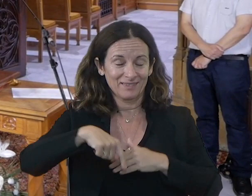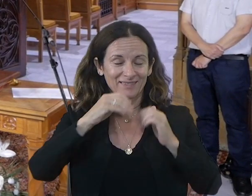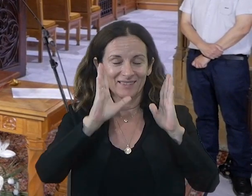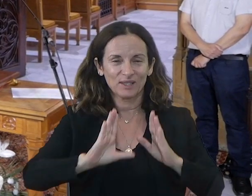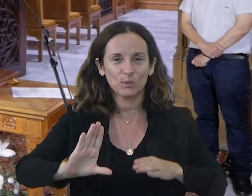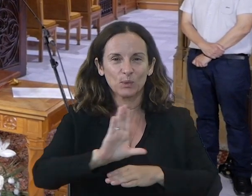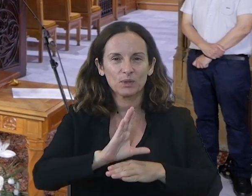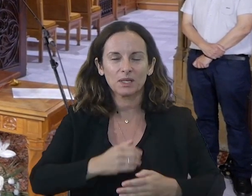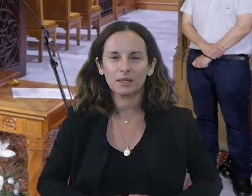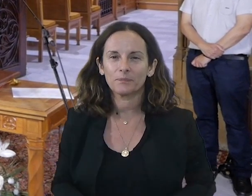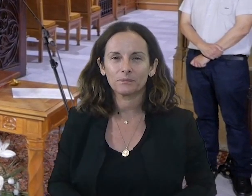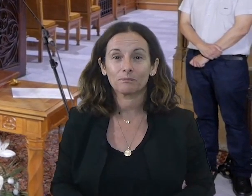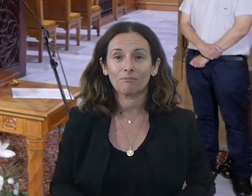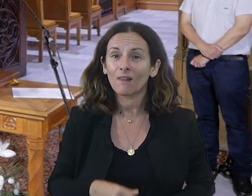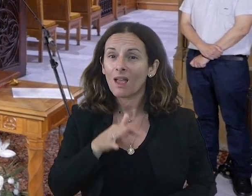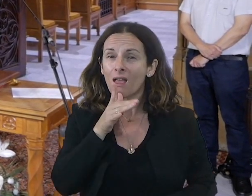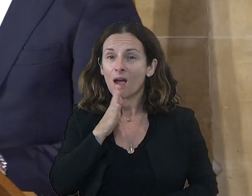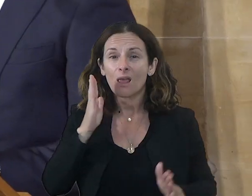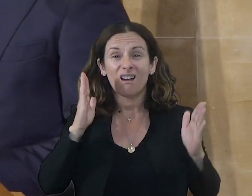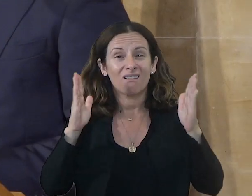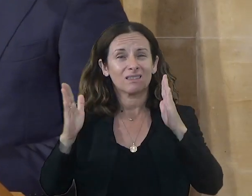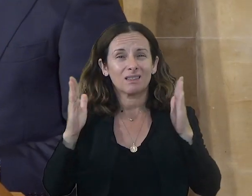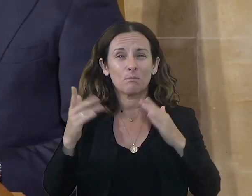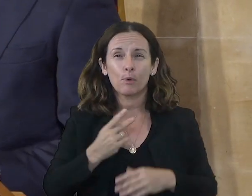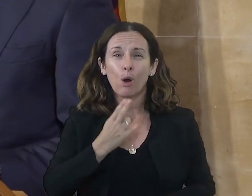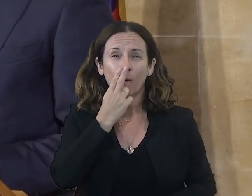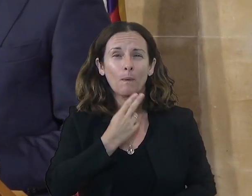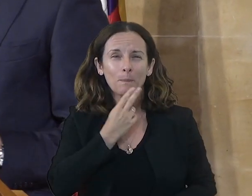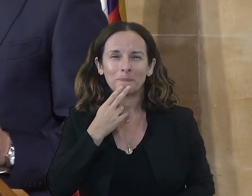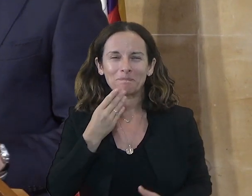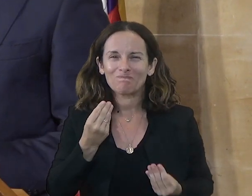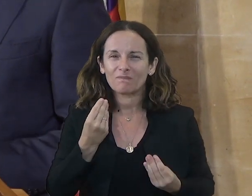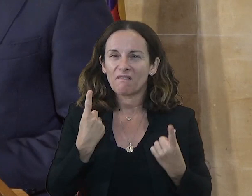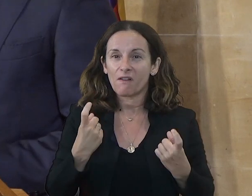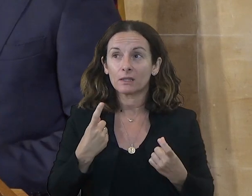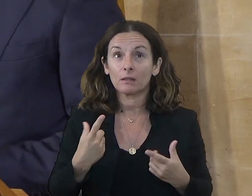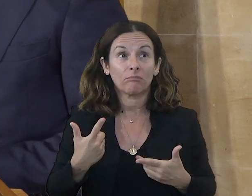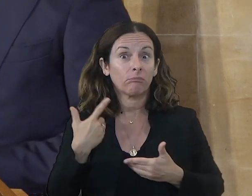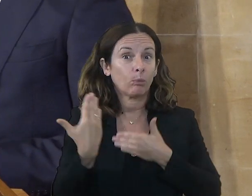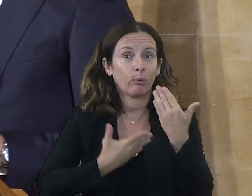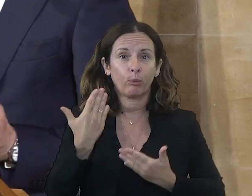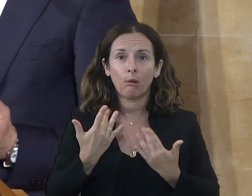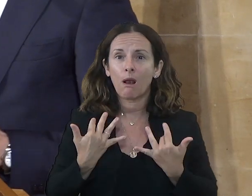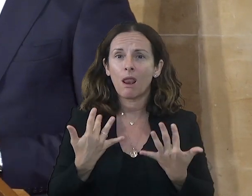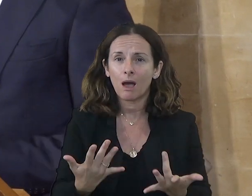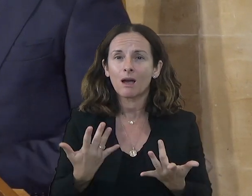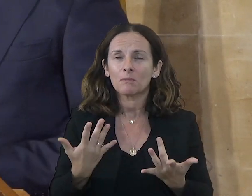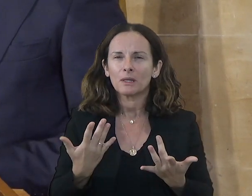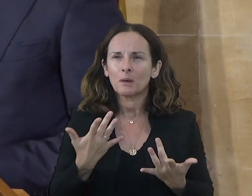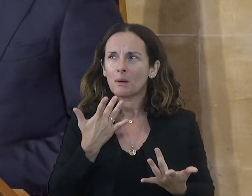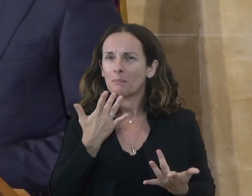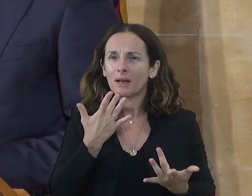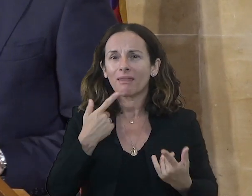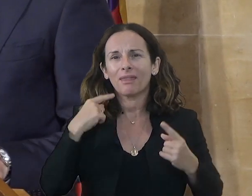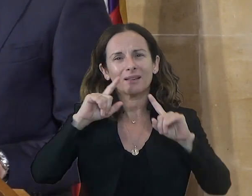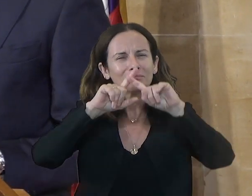consellers executius d'aquesta institució. Amb un temps on hi ha falta de compromís, amb on tot va molt